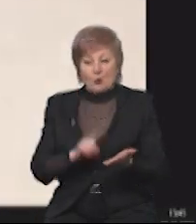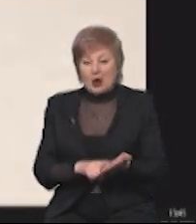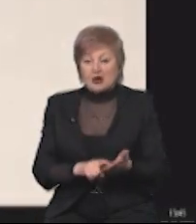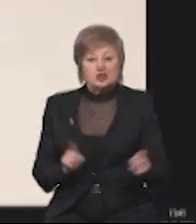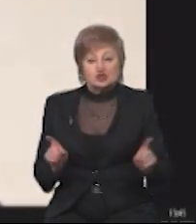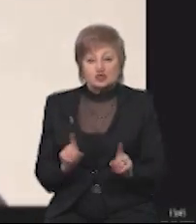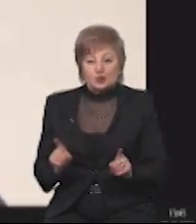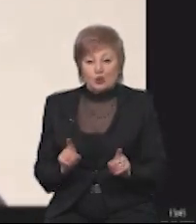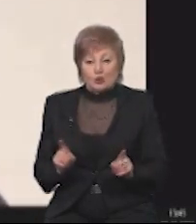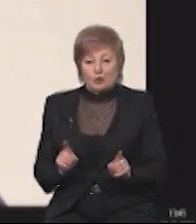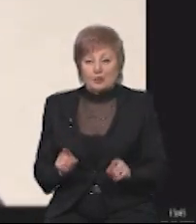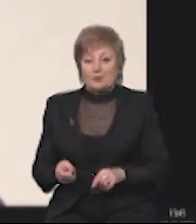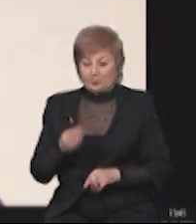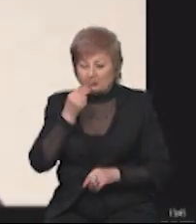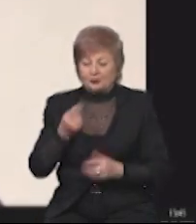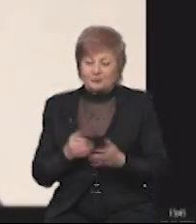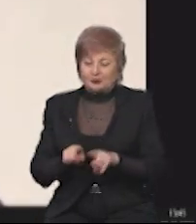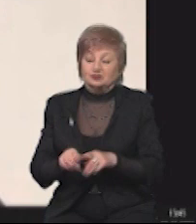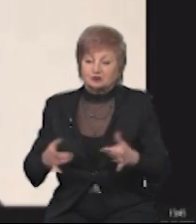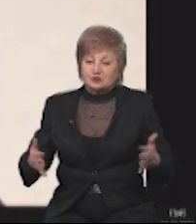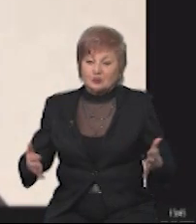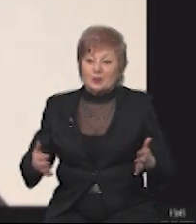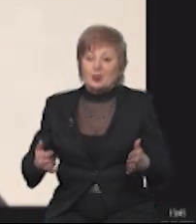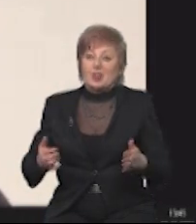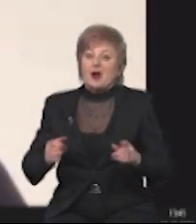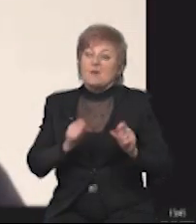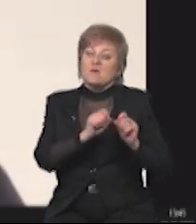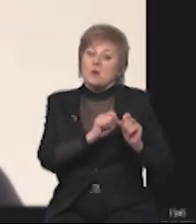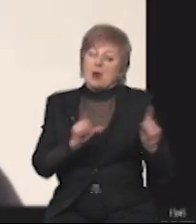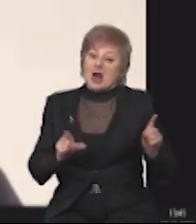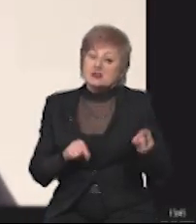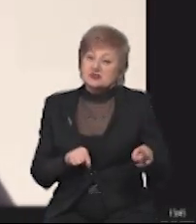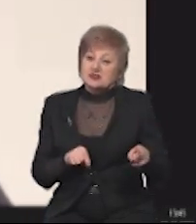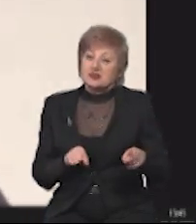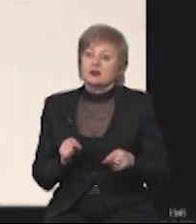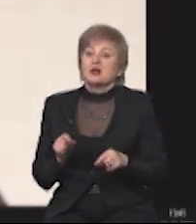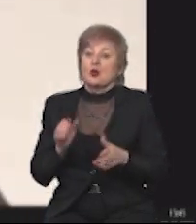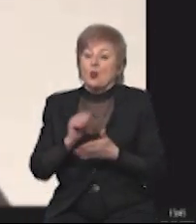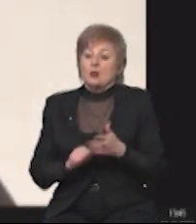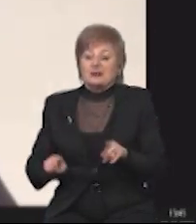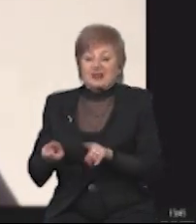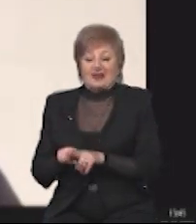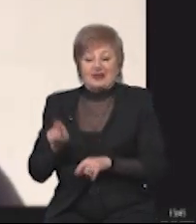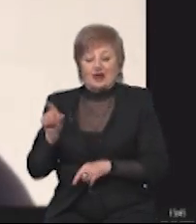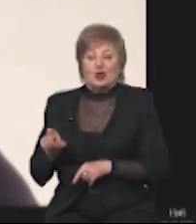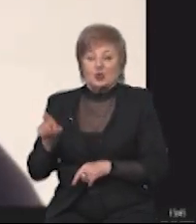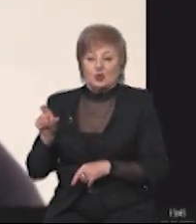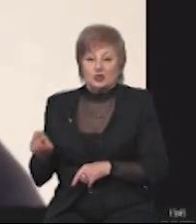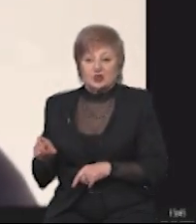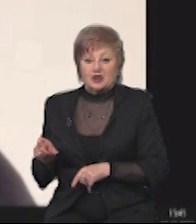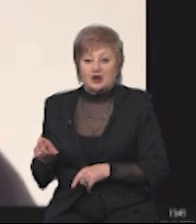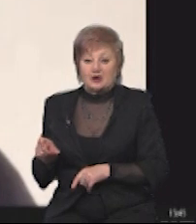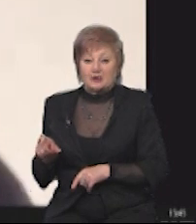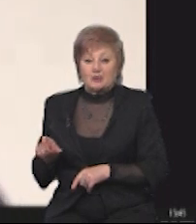что продукт на полке супермаркета от таких людей в полной законной